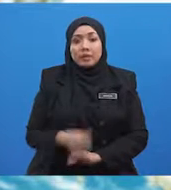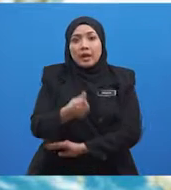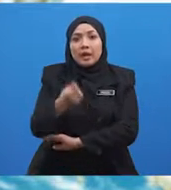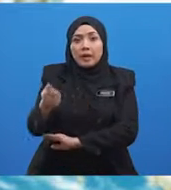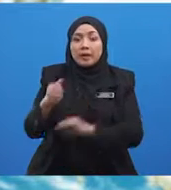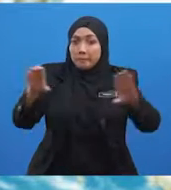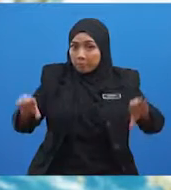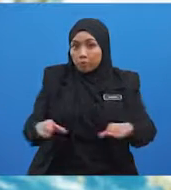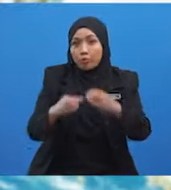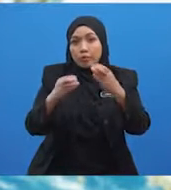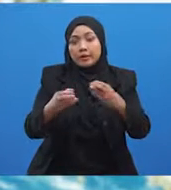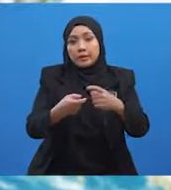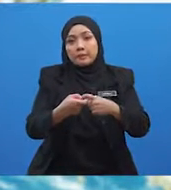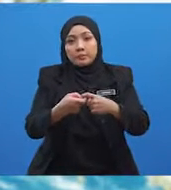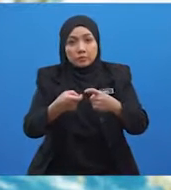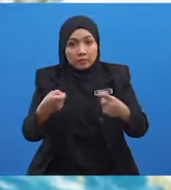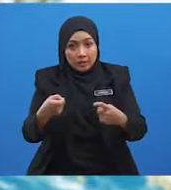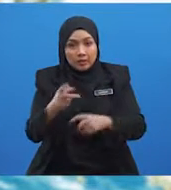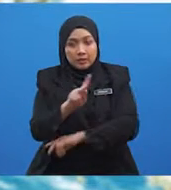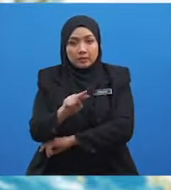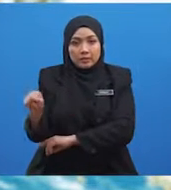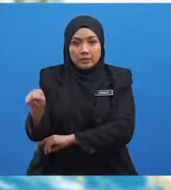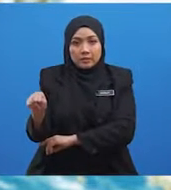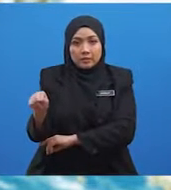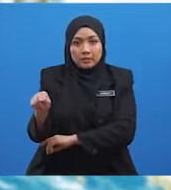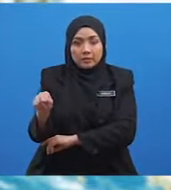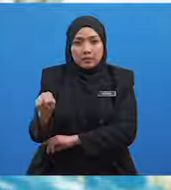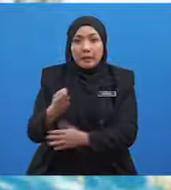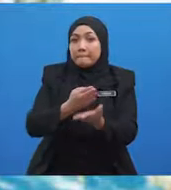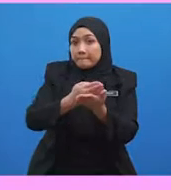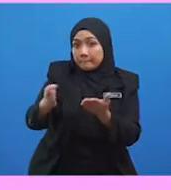Alat membuat keputusan terbahagi kepada dua.